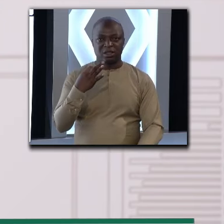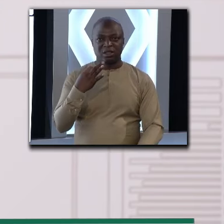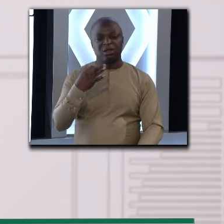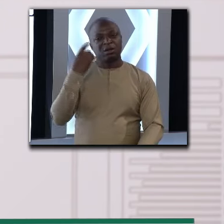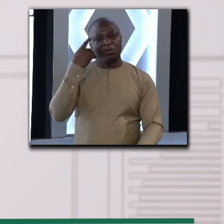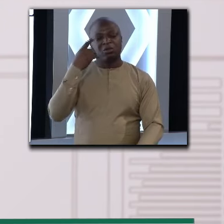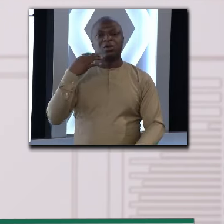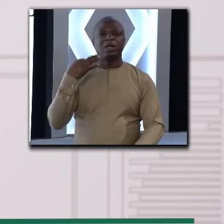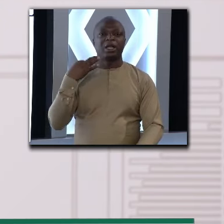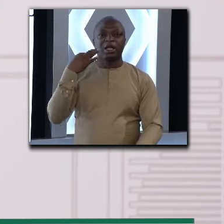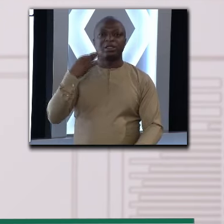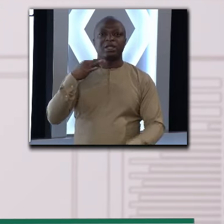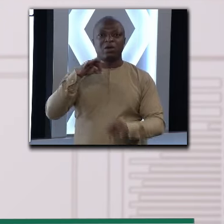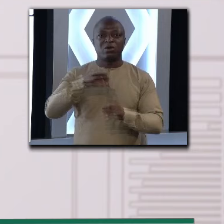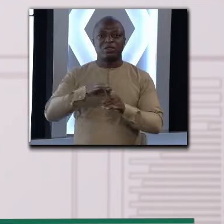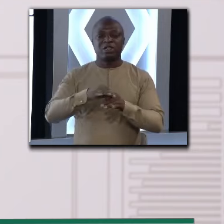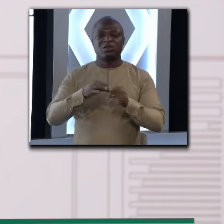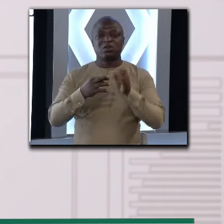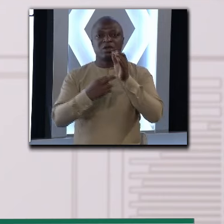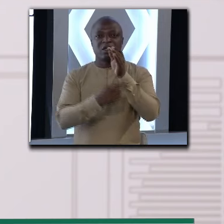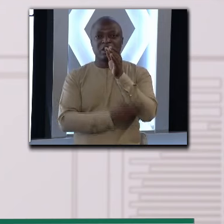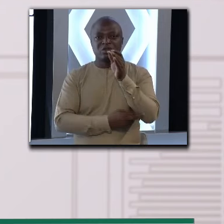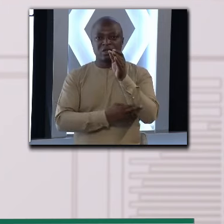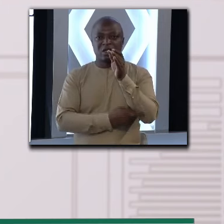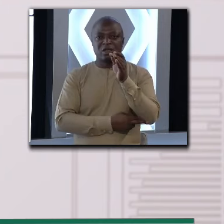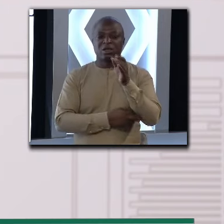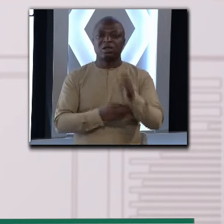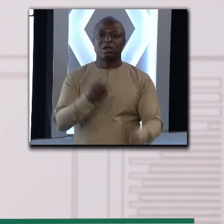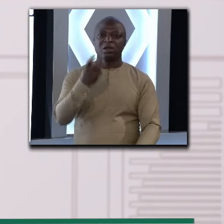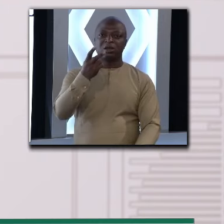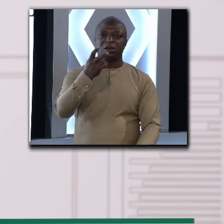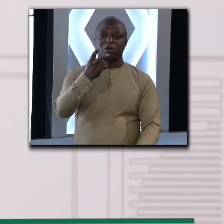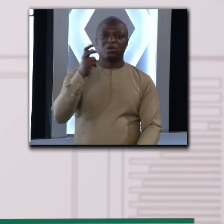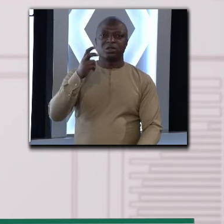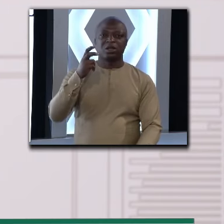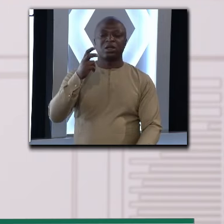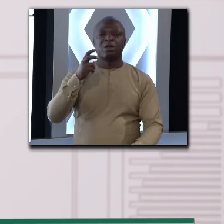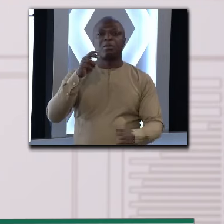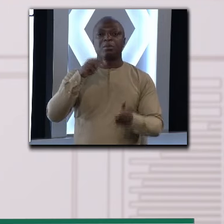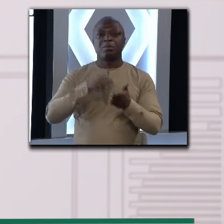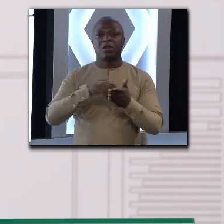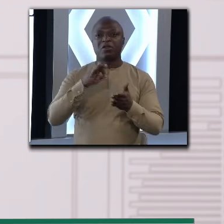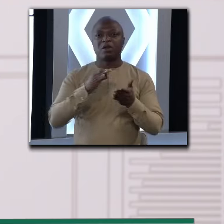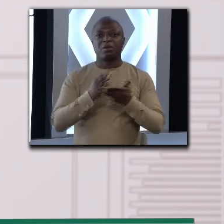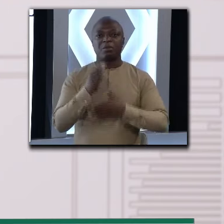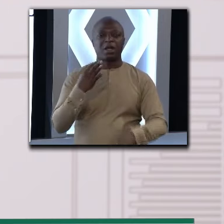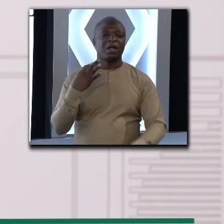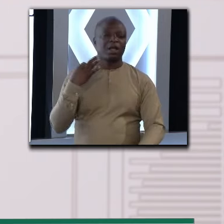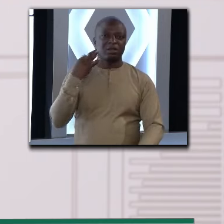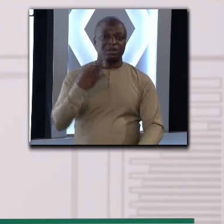Pour les candidats aux élections régionales, 200 000 francs CFA par candidat.